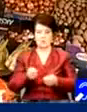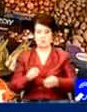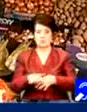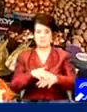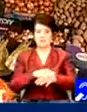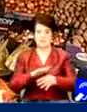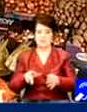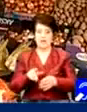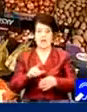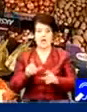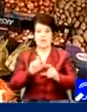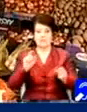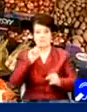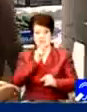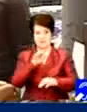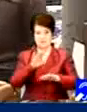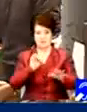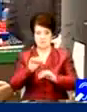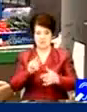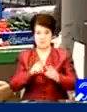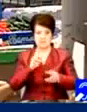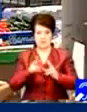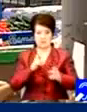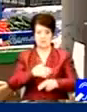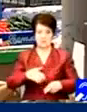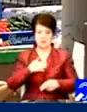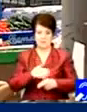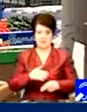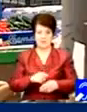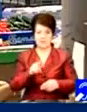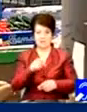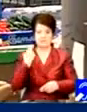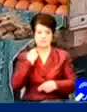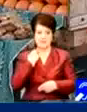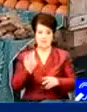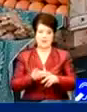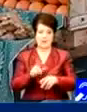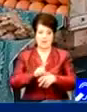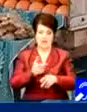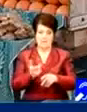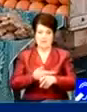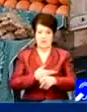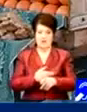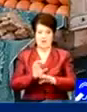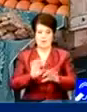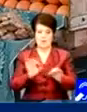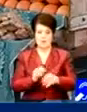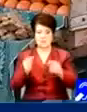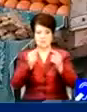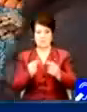ce mai mulți agenți economici care închiriază tarabe s-au plâns primarului că li se cer taxe fără motiv, iar cei care nu se conformează